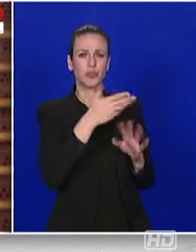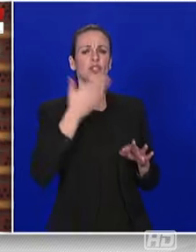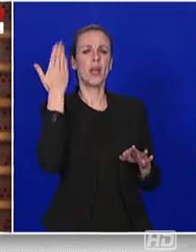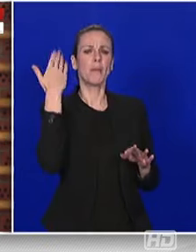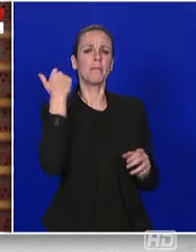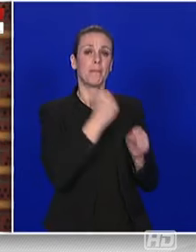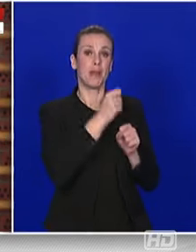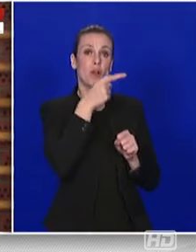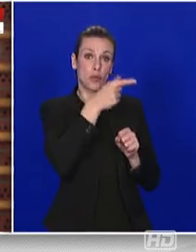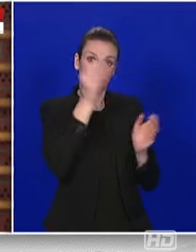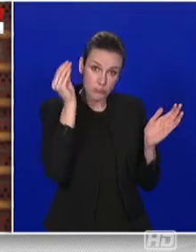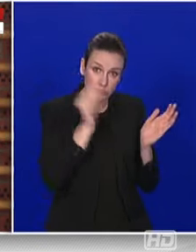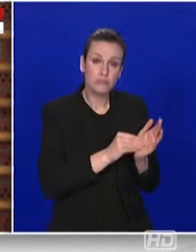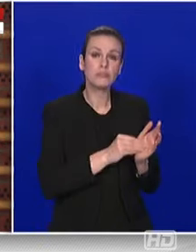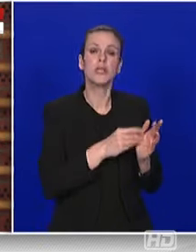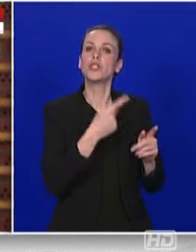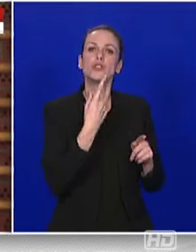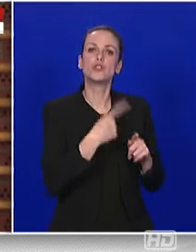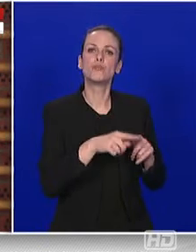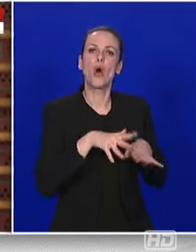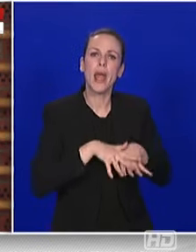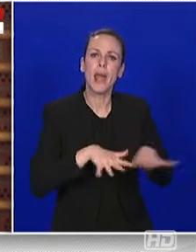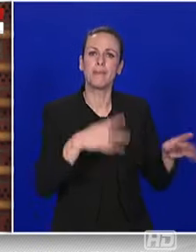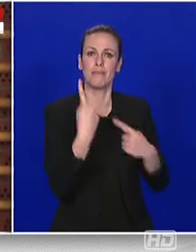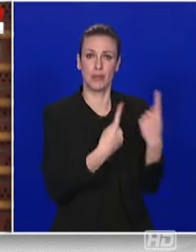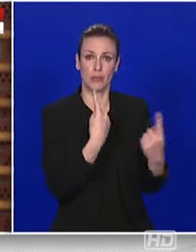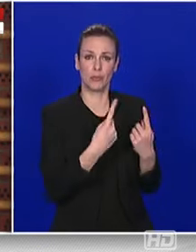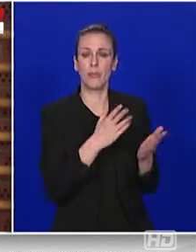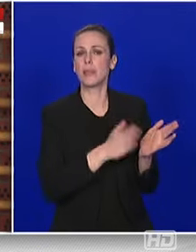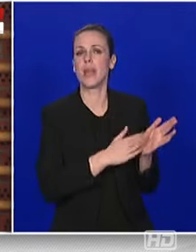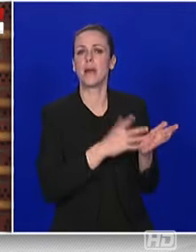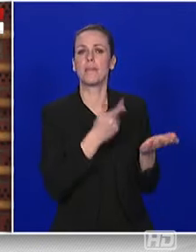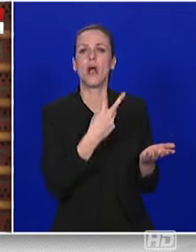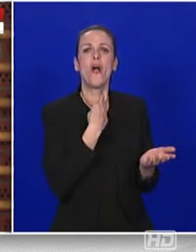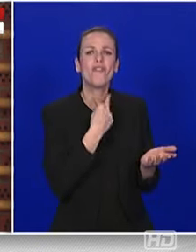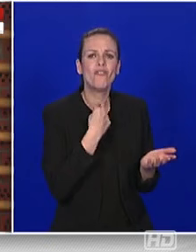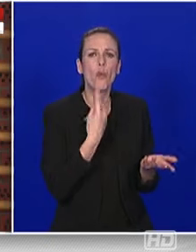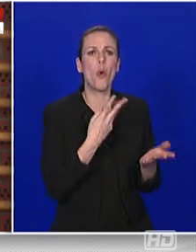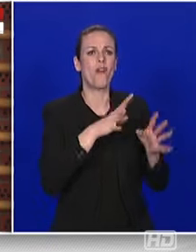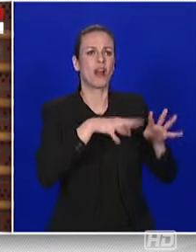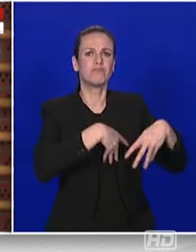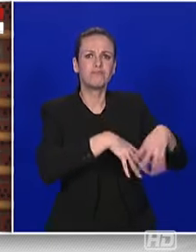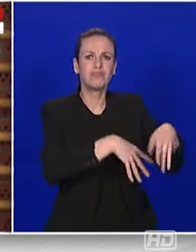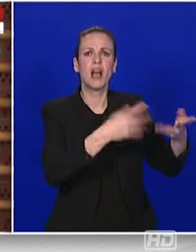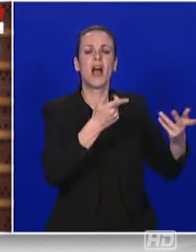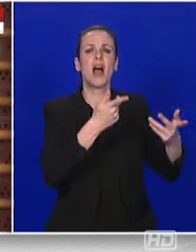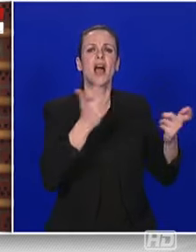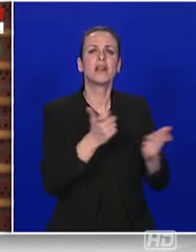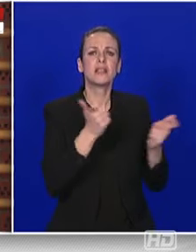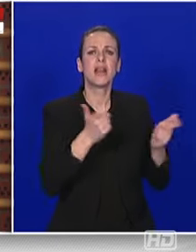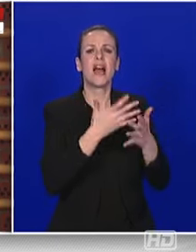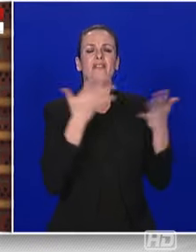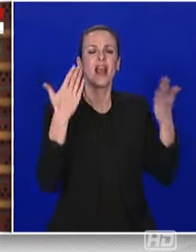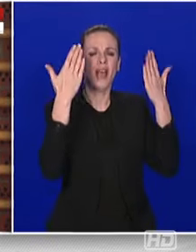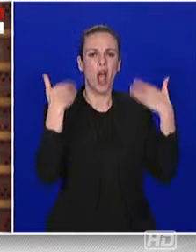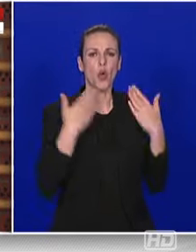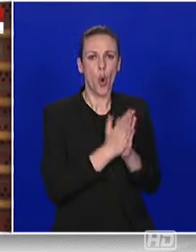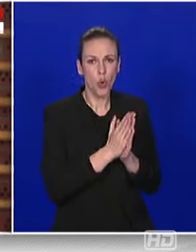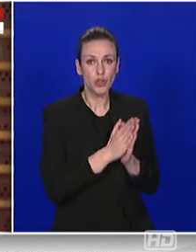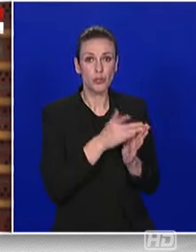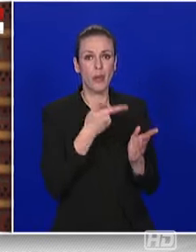bile opravdane obzirom na epidemiološku situaciju, primjerice Vukovar, procesije, proslava Velike Gospe, da se vratimo